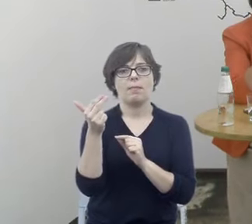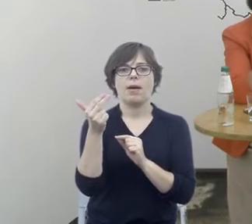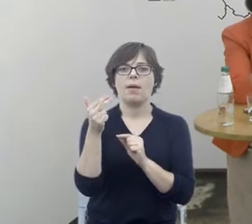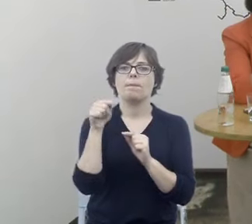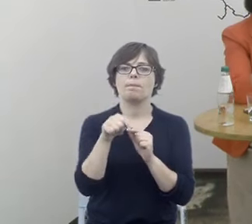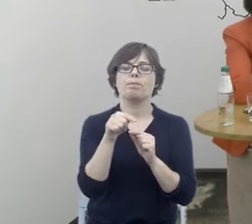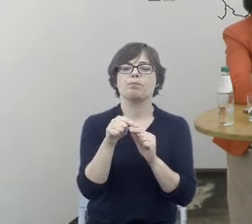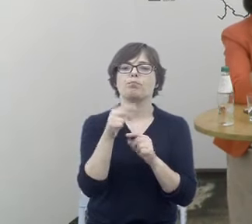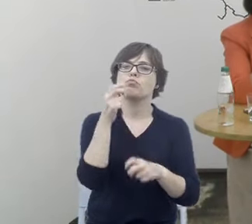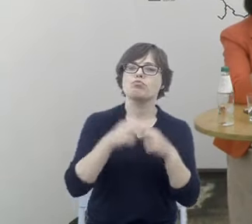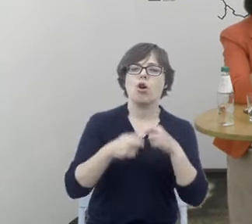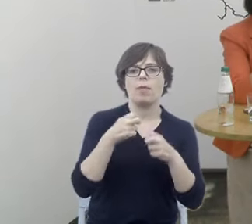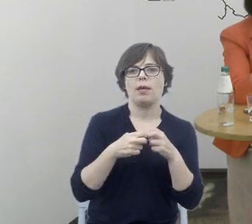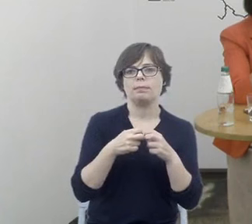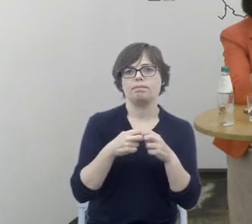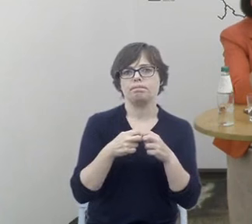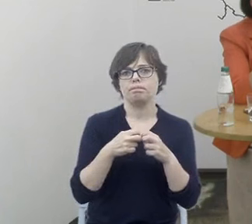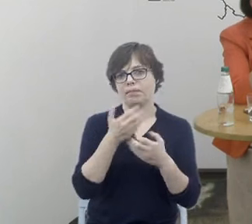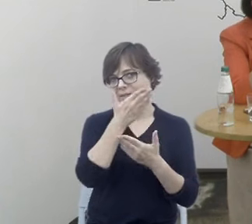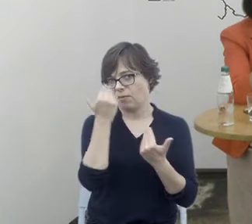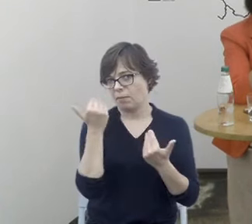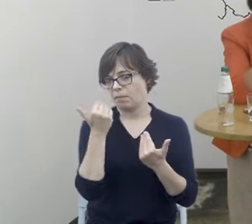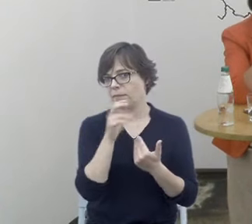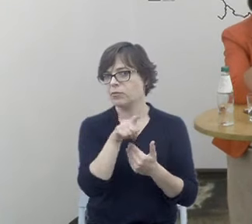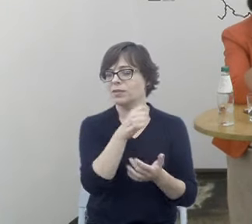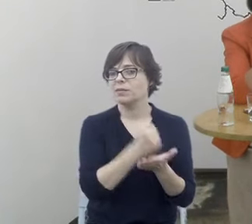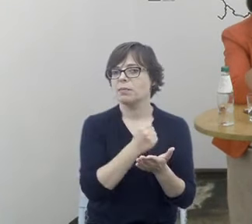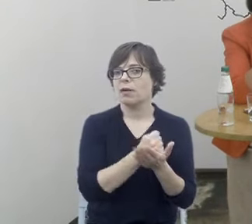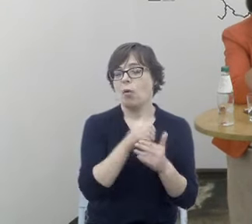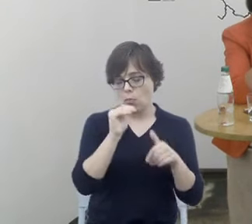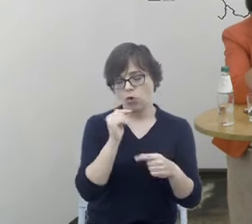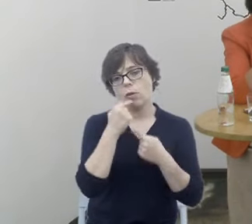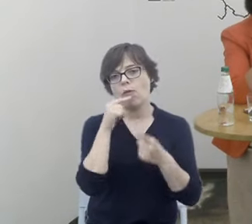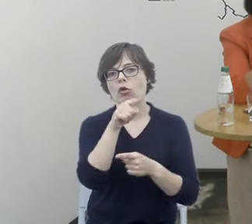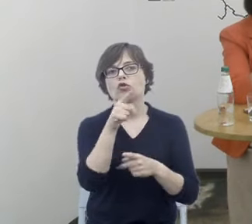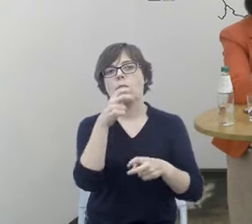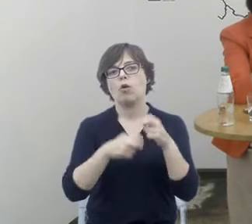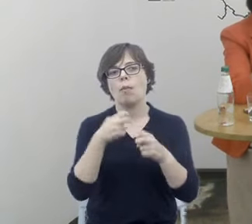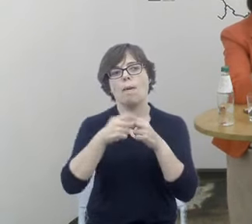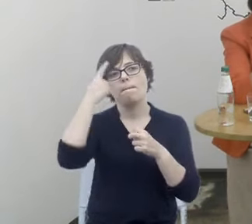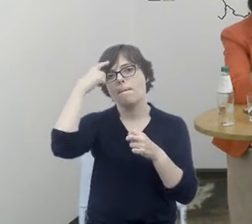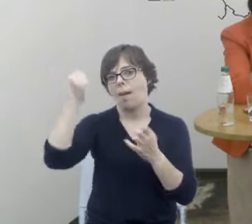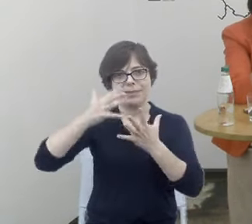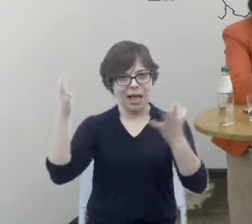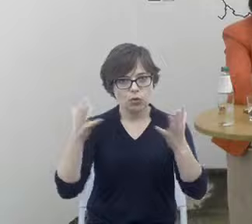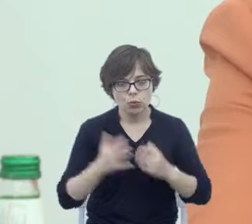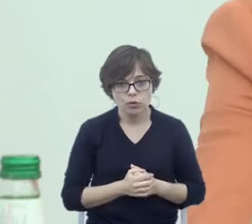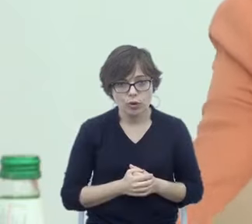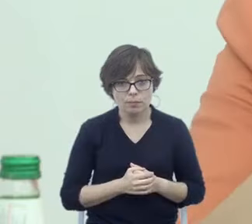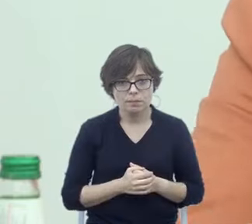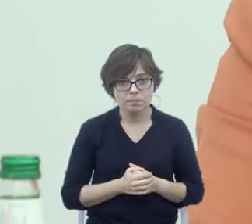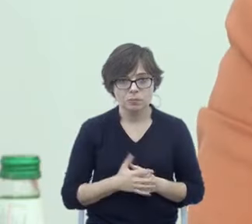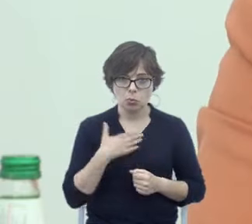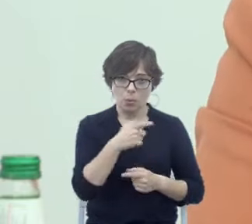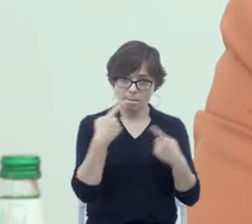problemu. Czy możemy nazwać tę kwestię problemem nadmiaru pamięci?